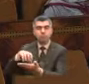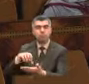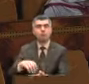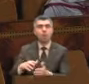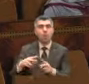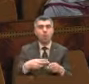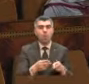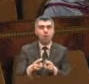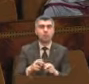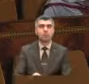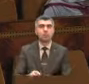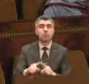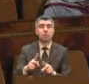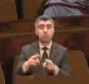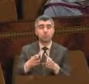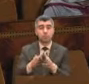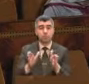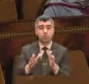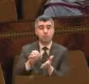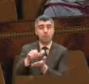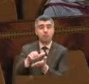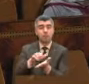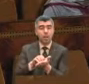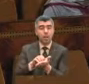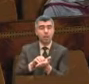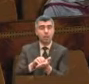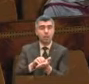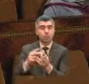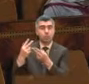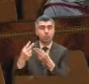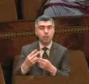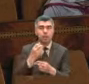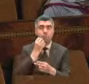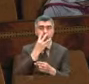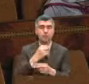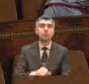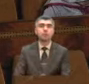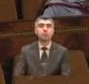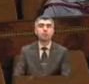واحد تدشين جا السيد وزير الفلاحه في مارس من هذه السنه، دشن